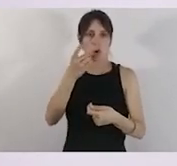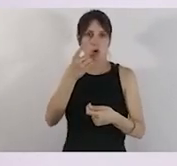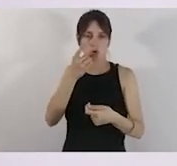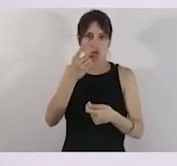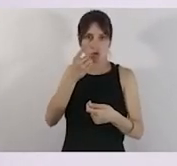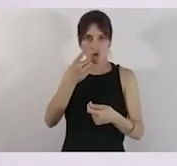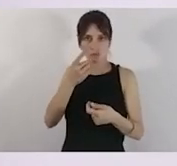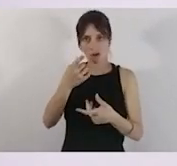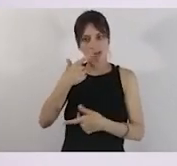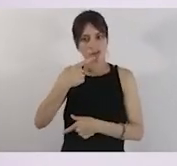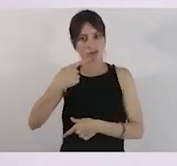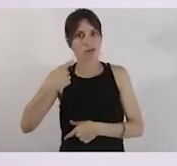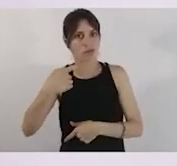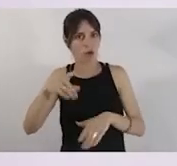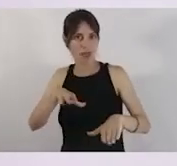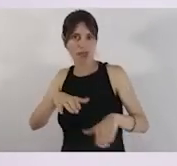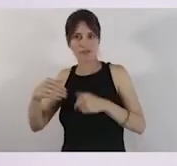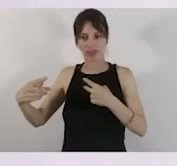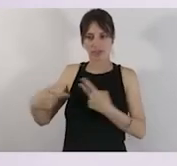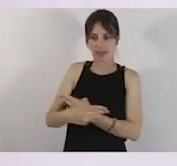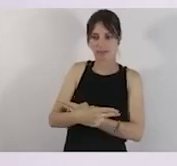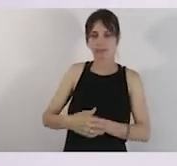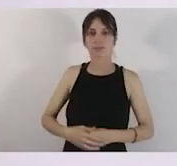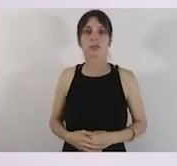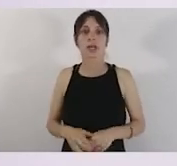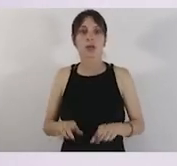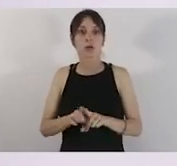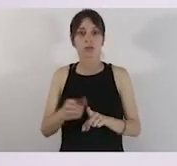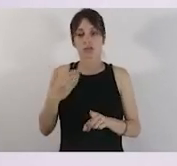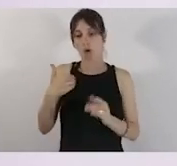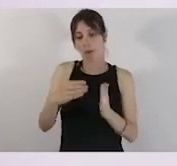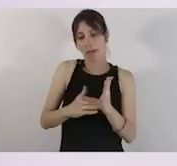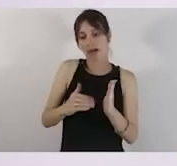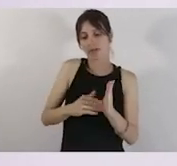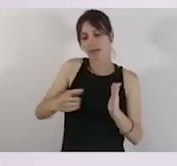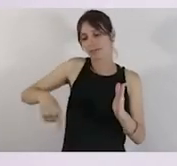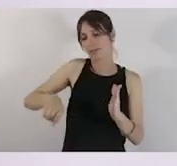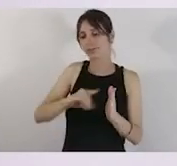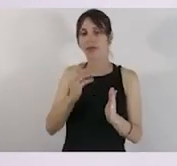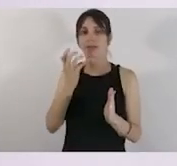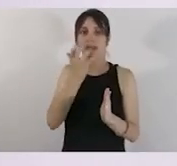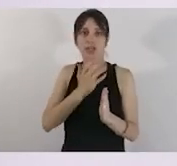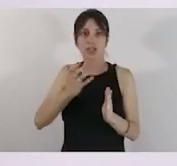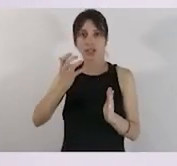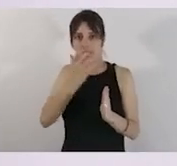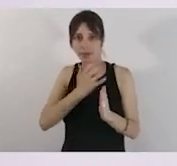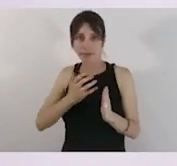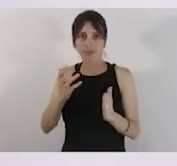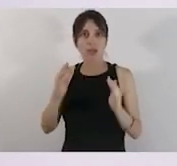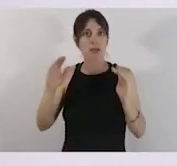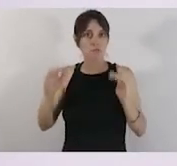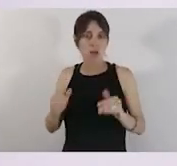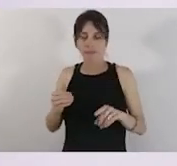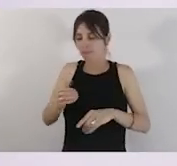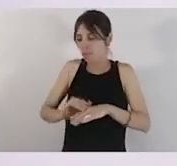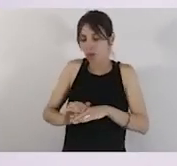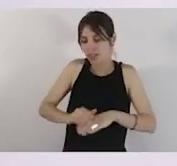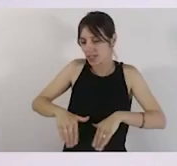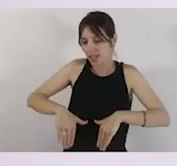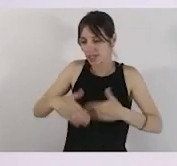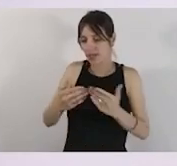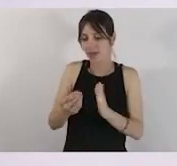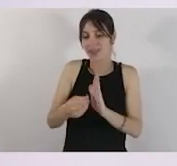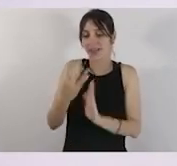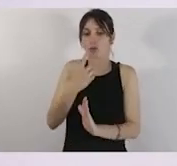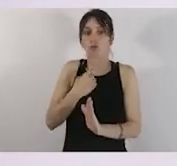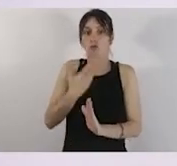hécatombe. Cette tragédie qui endeuille Marseille doit nous mobiliser toutes et tous, au-delà de nos appartenances partisanes. Le 14 juin